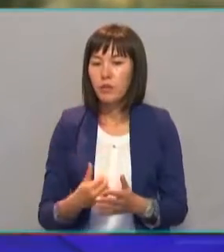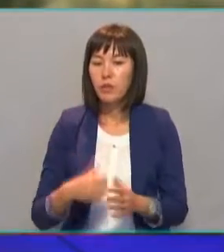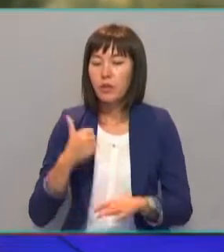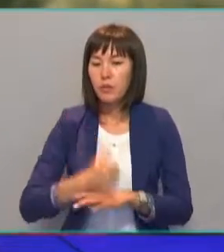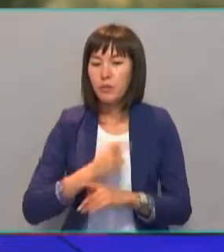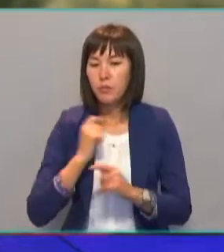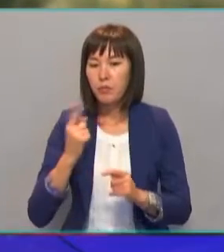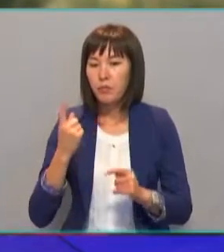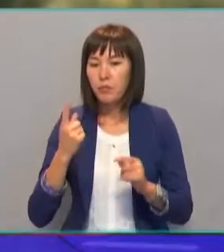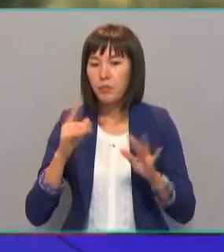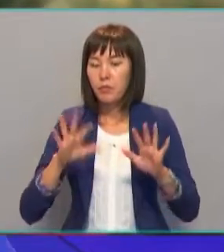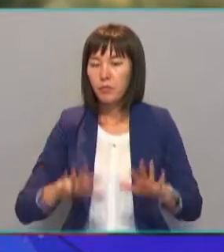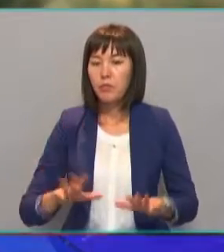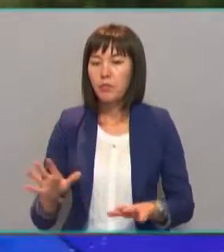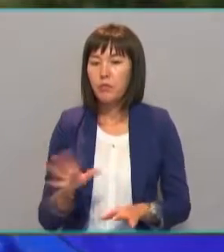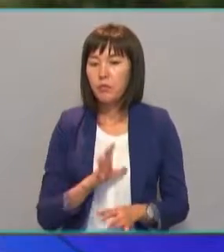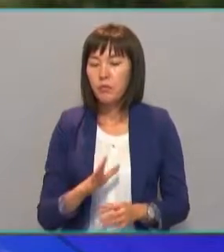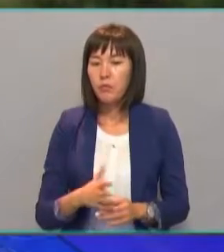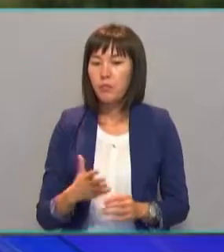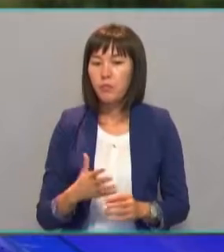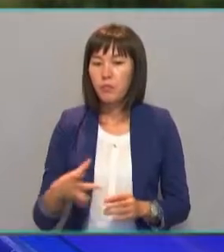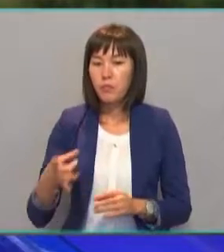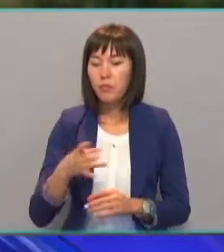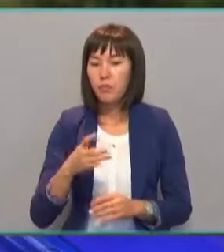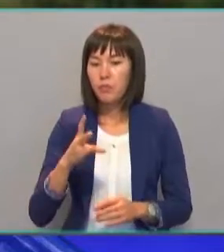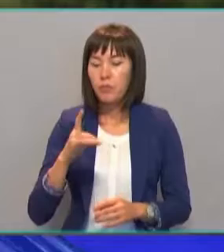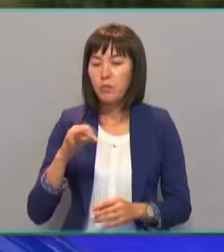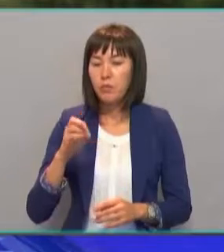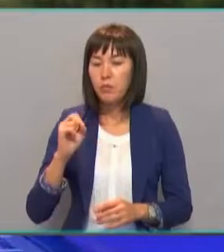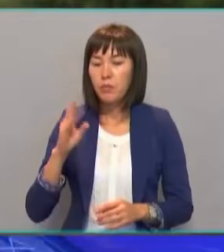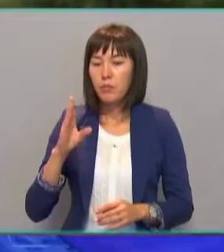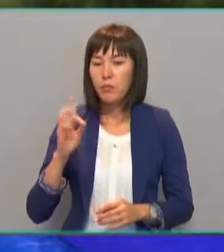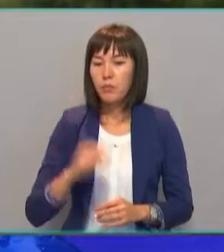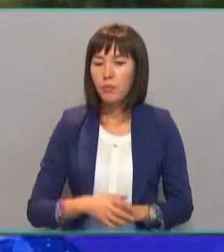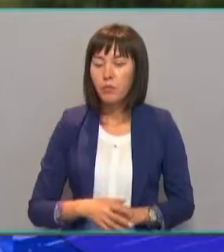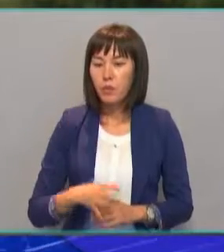бас жүлдеде бірінші орындар да бар. Мен Рыспанбетова Бақыткүл апайға және